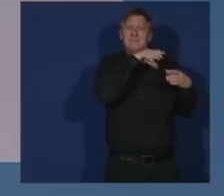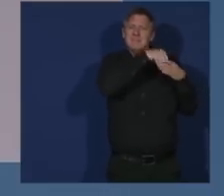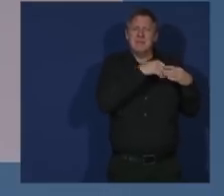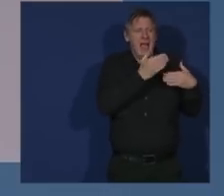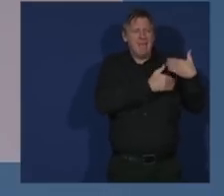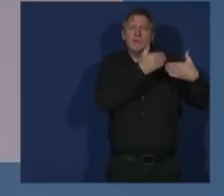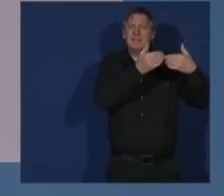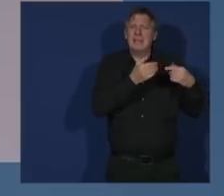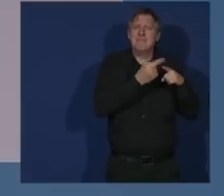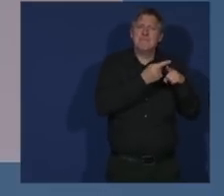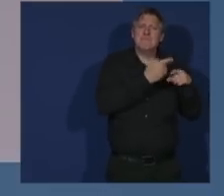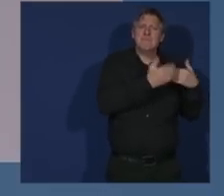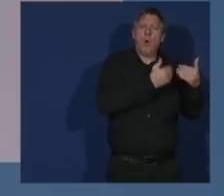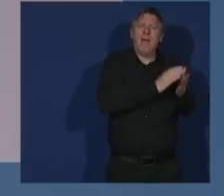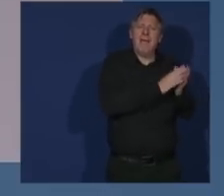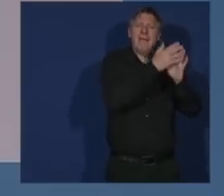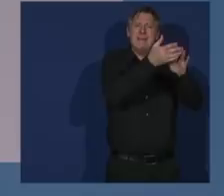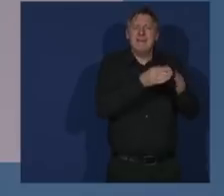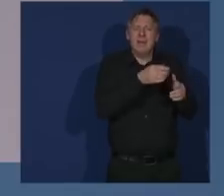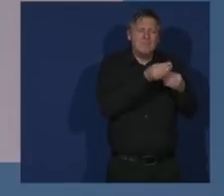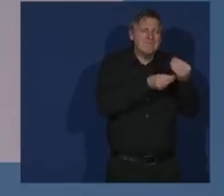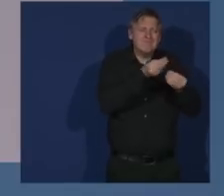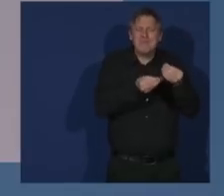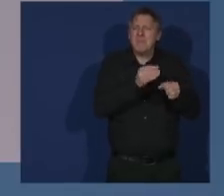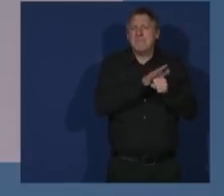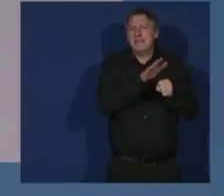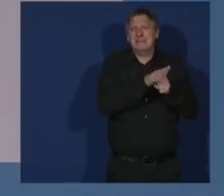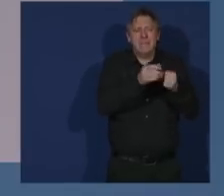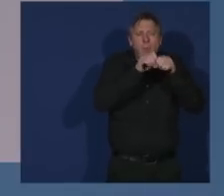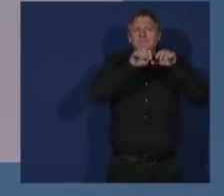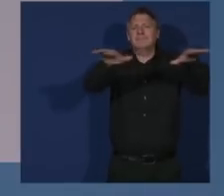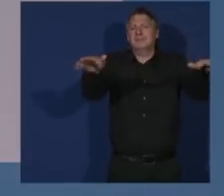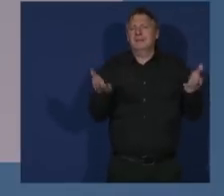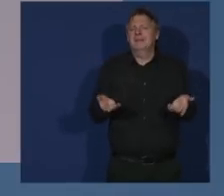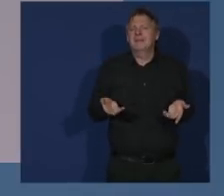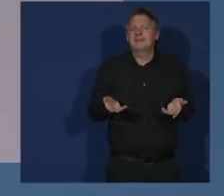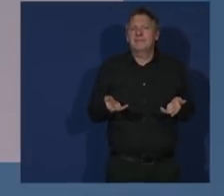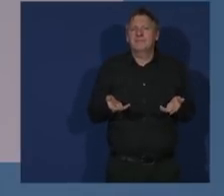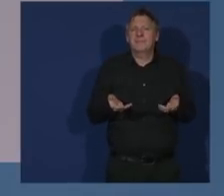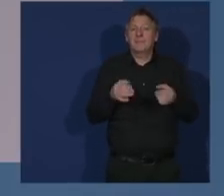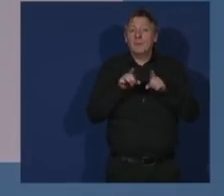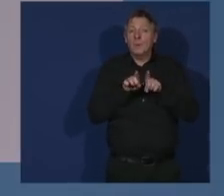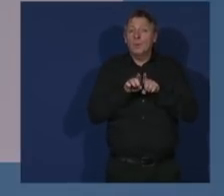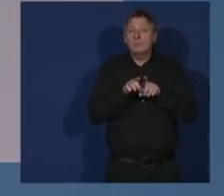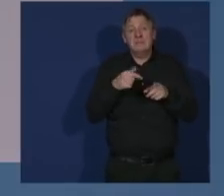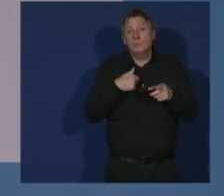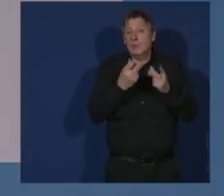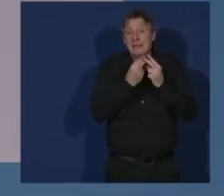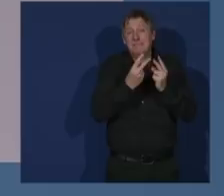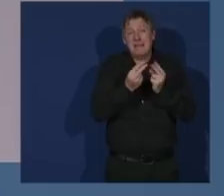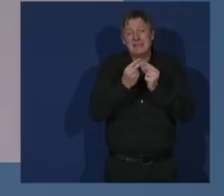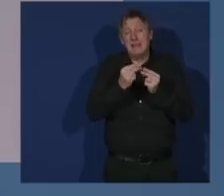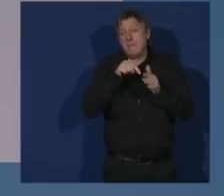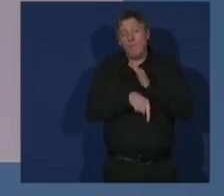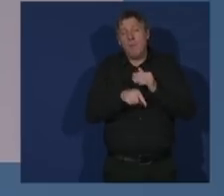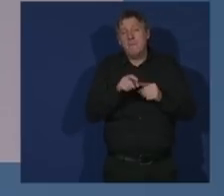que nous avons obtenues depuis le début de ce mandat. Et si l'on se dit les choses, nous ne les avons pas non plus assez expliquées pour